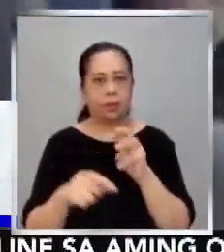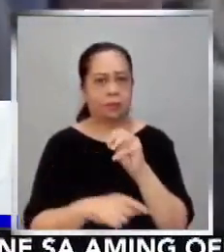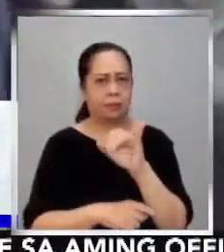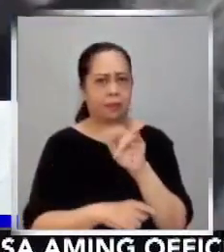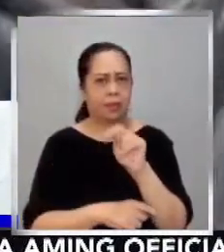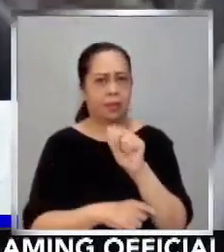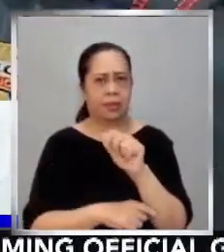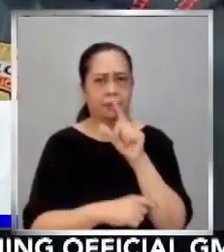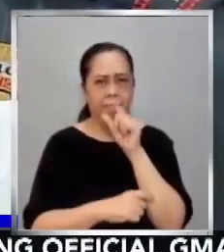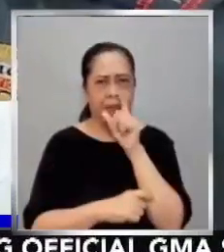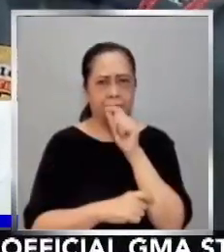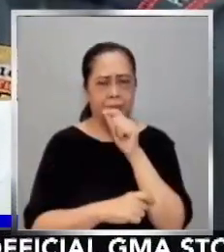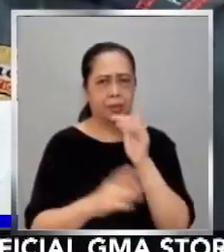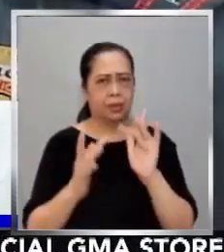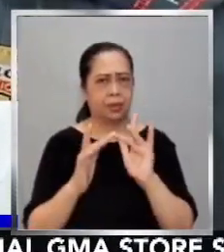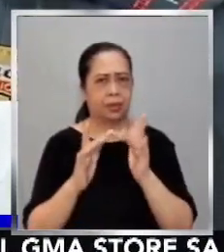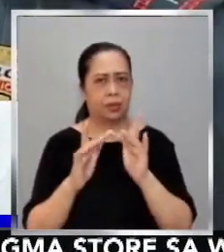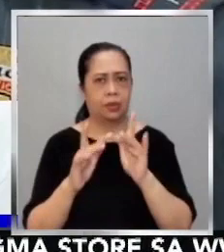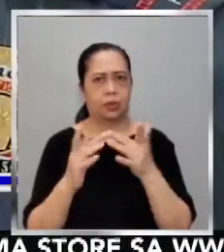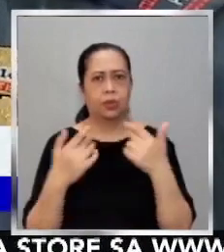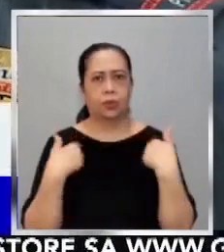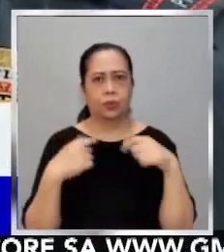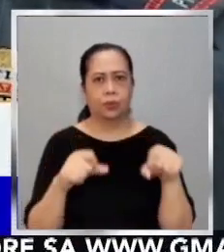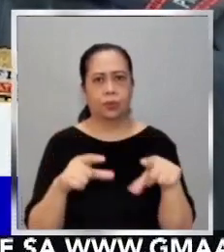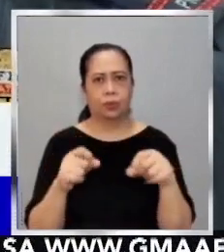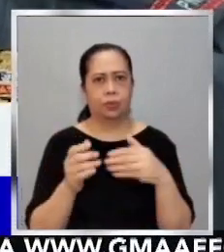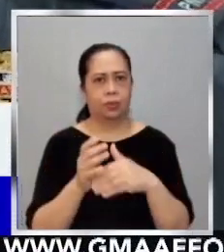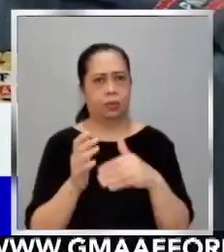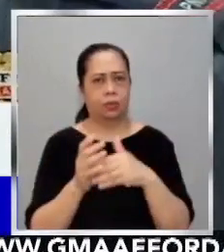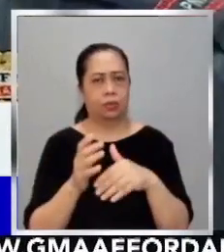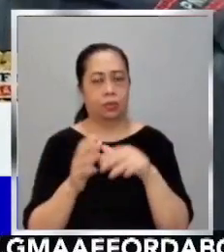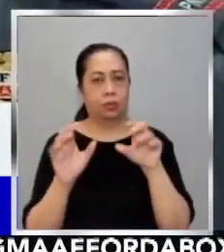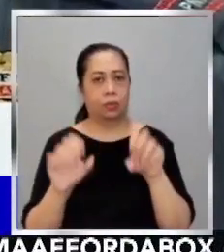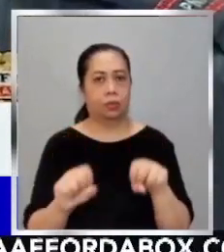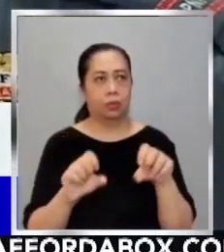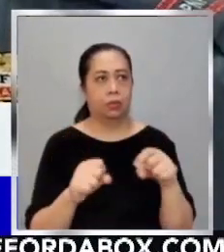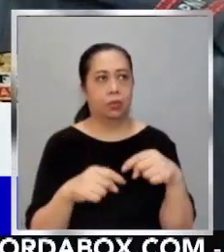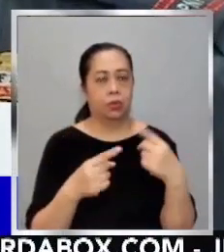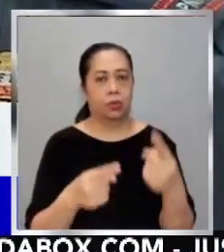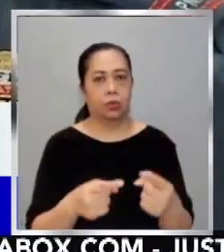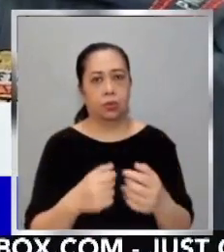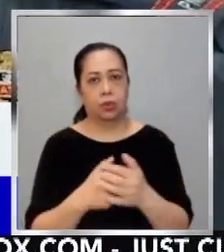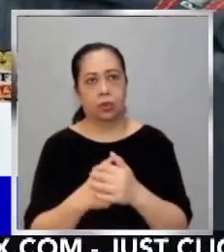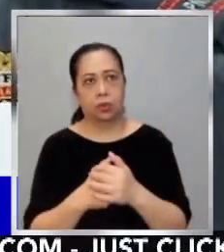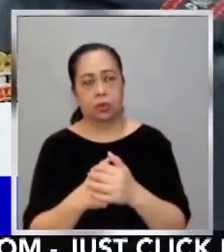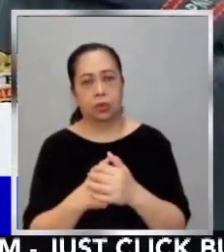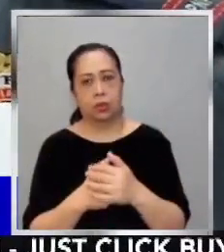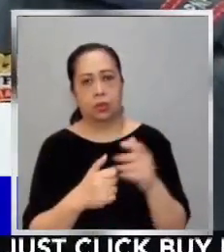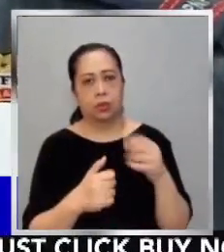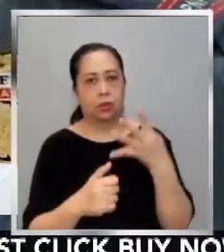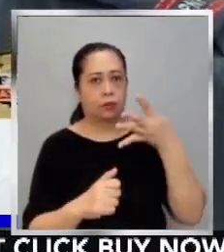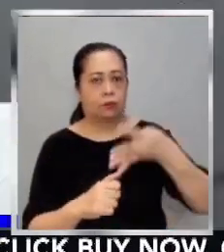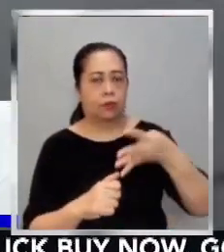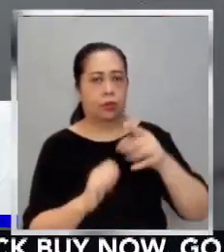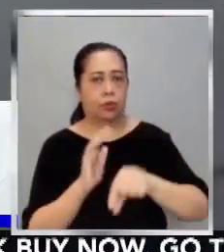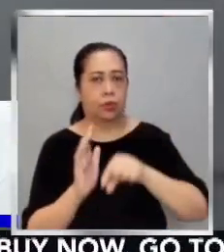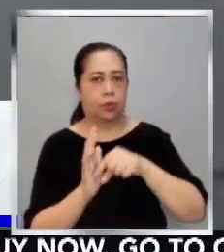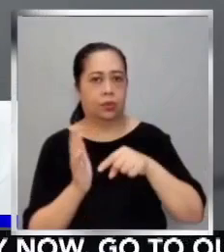pulisya online. Yung sunod-sunod na operasyon namin during this fourth quarter ng taon na